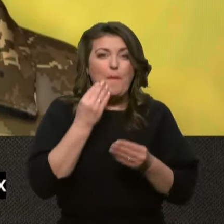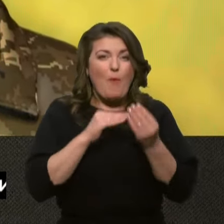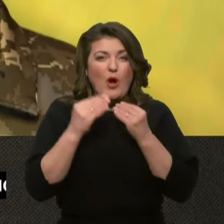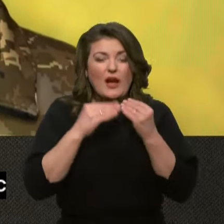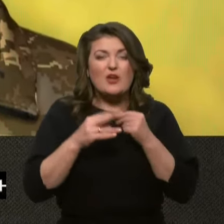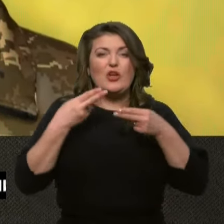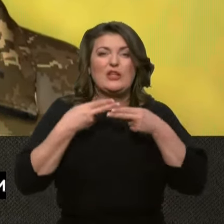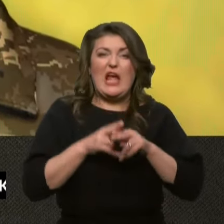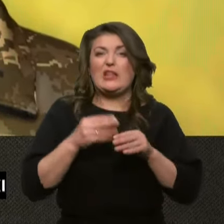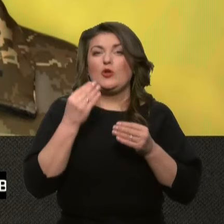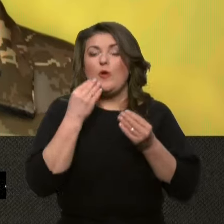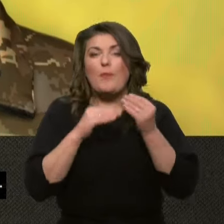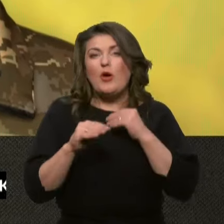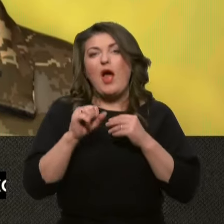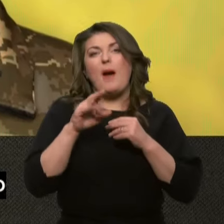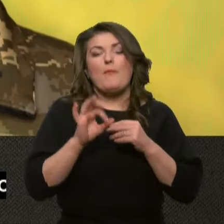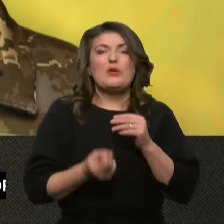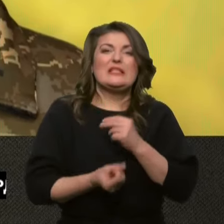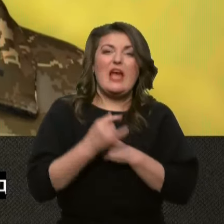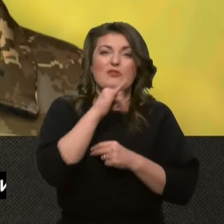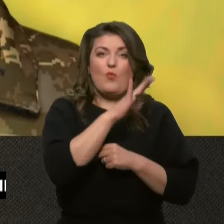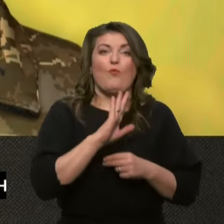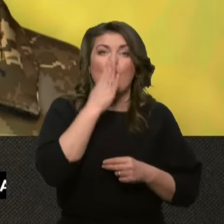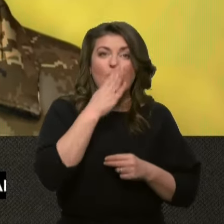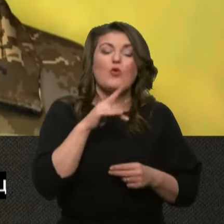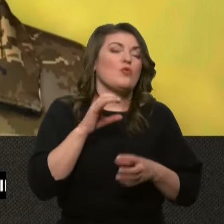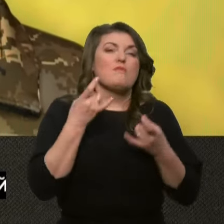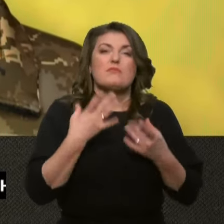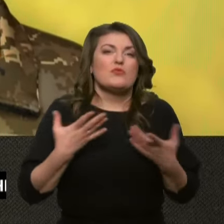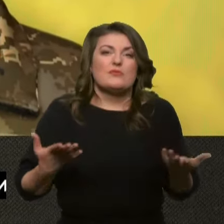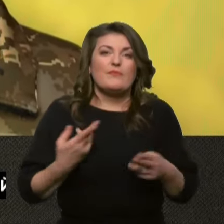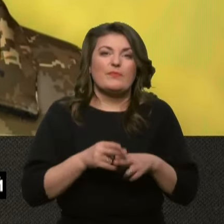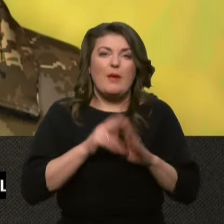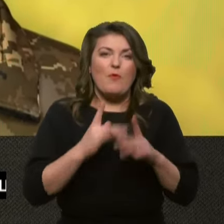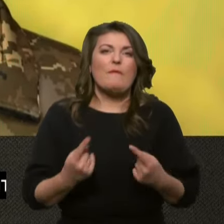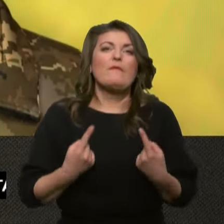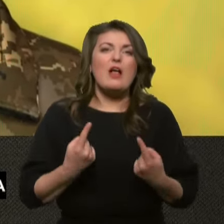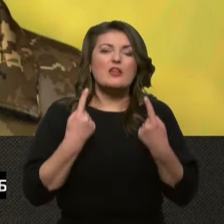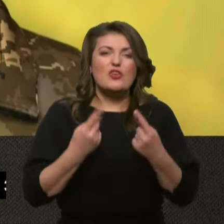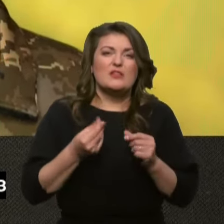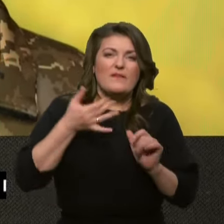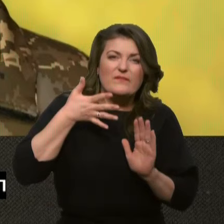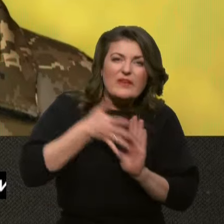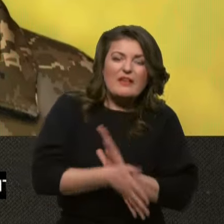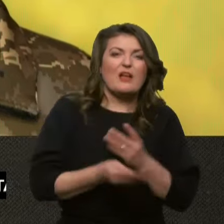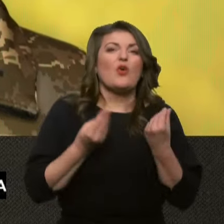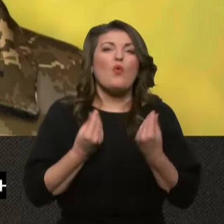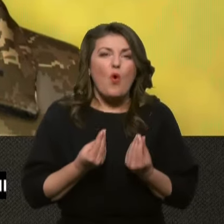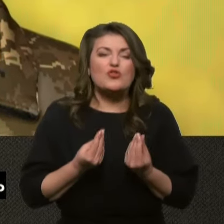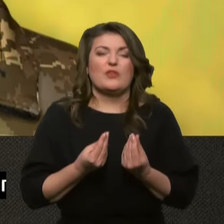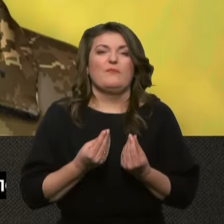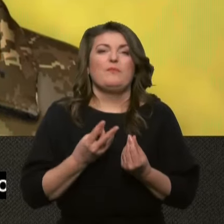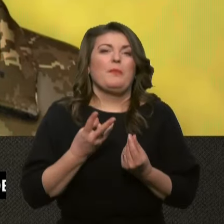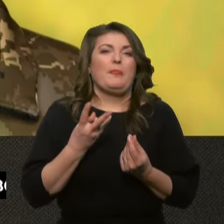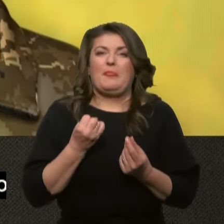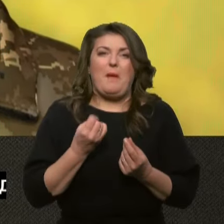і технологічне покращення або з'явиться у ворога, то просто це буде величезні видатки коштів і